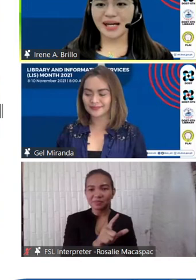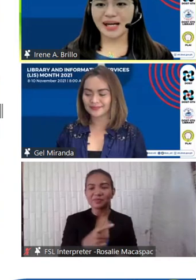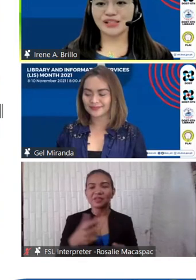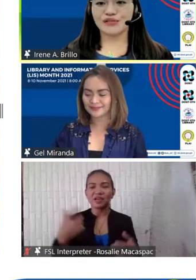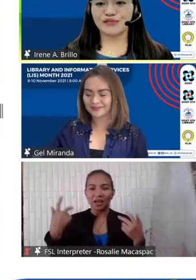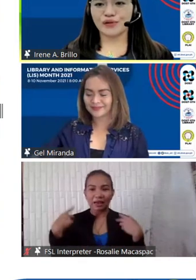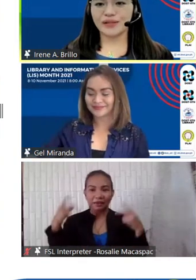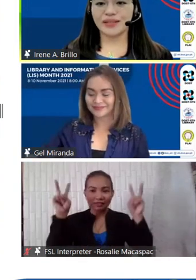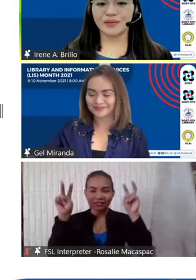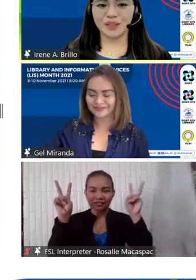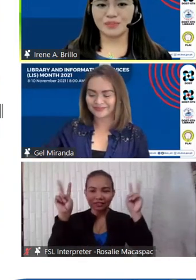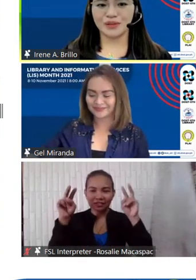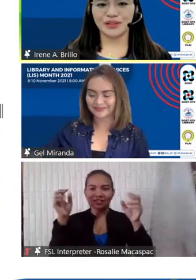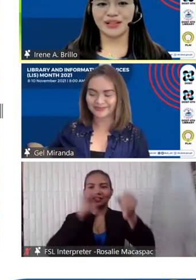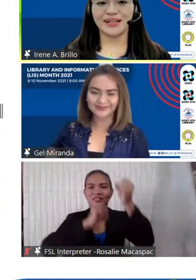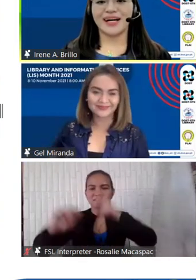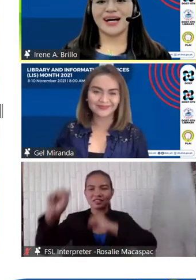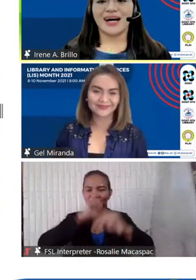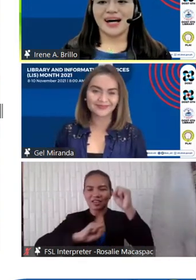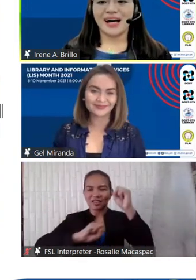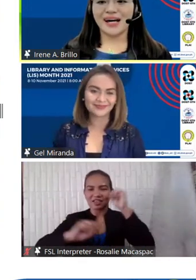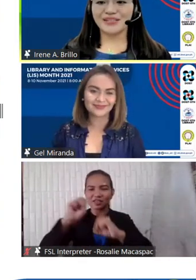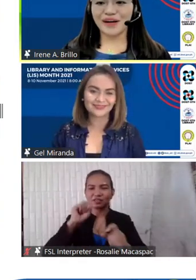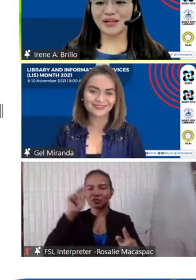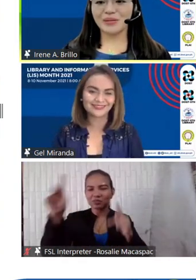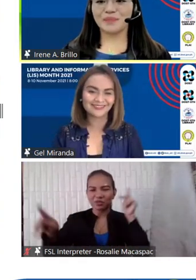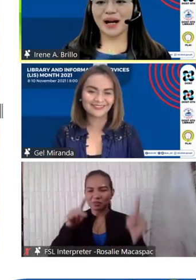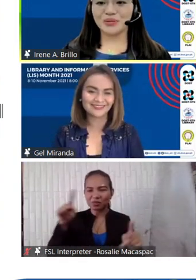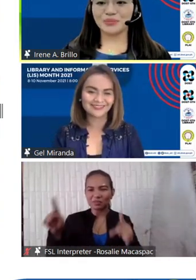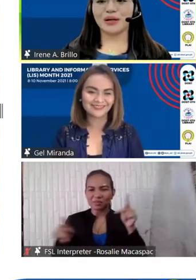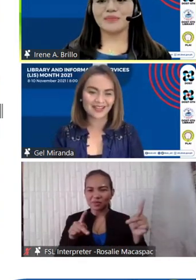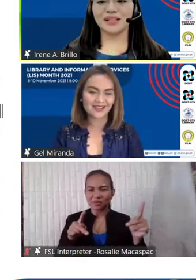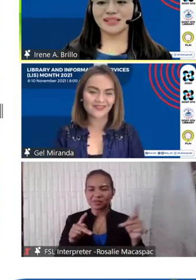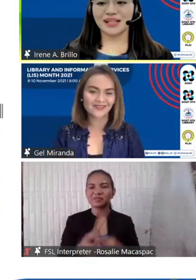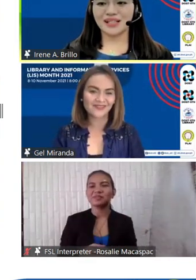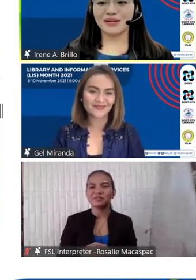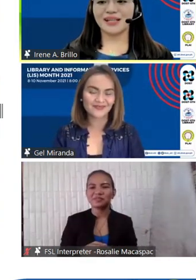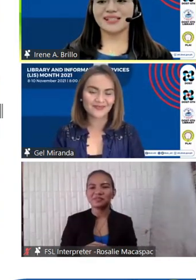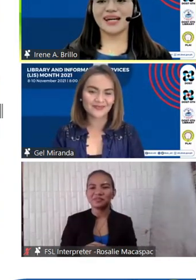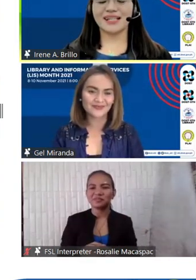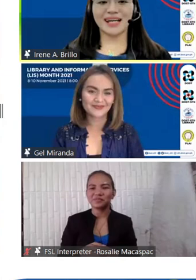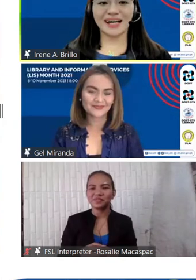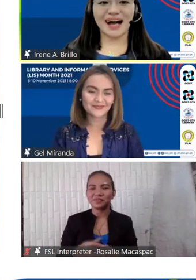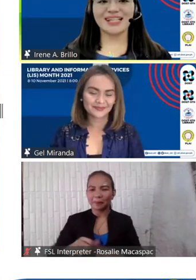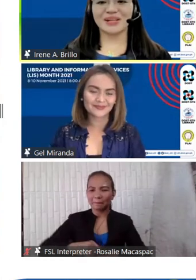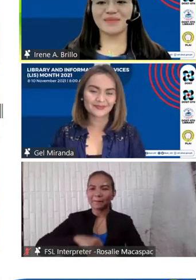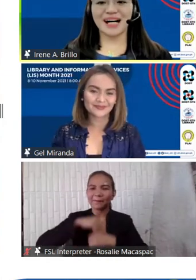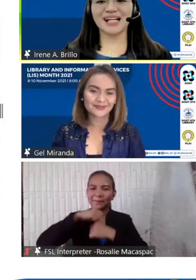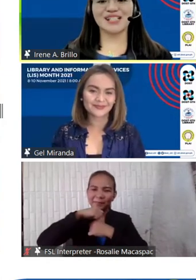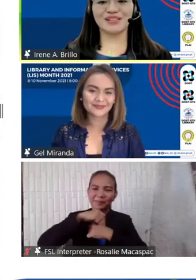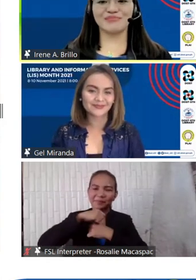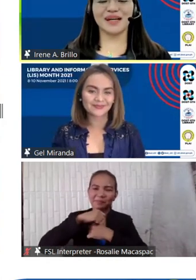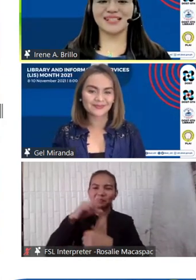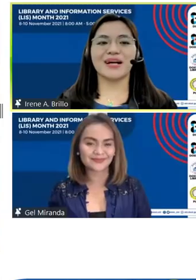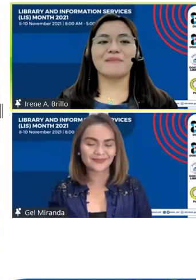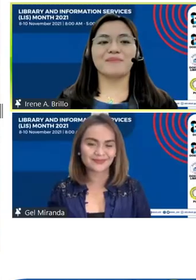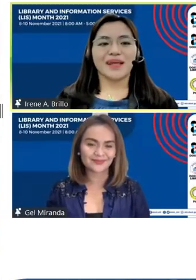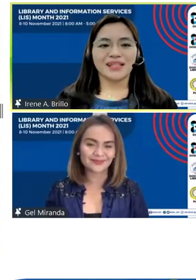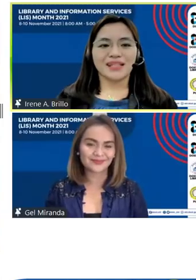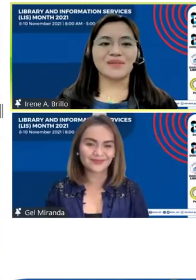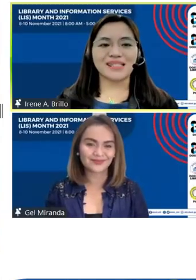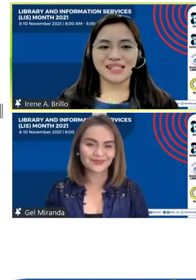ay Science for the People. And very proud po kami sa DOST-STII sa mga